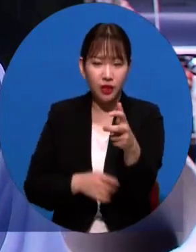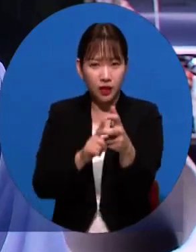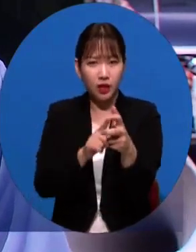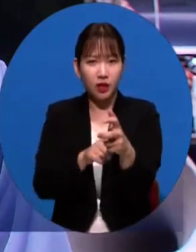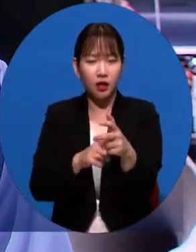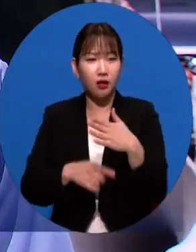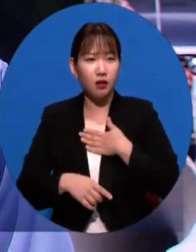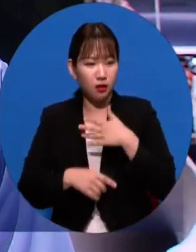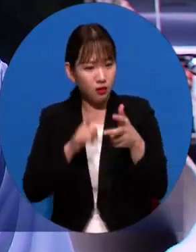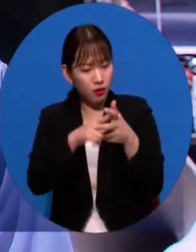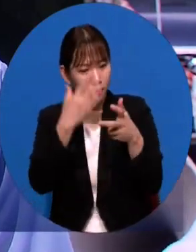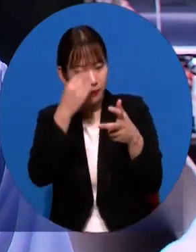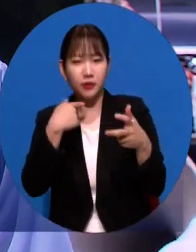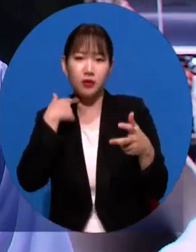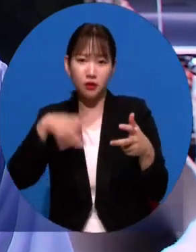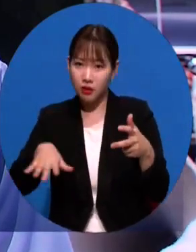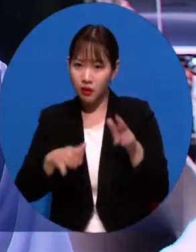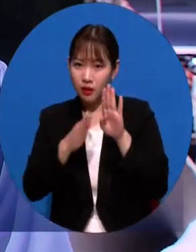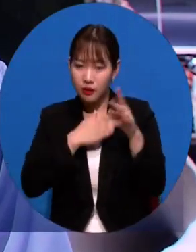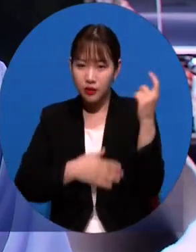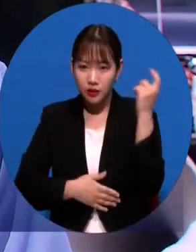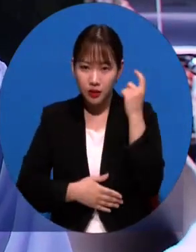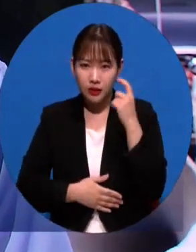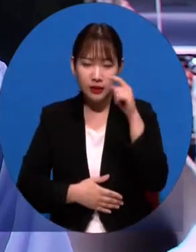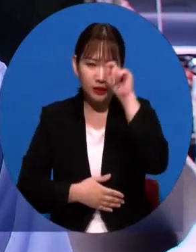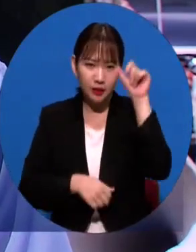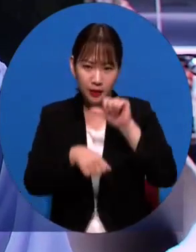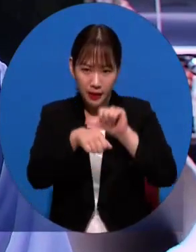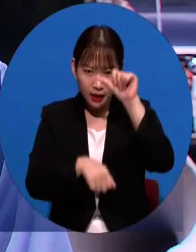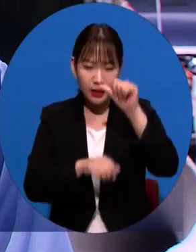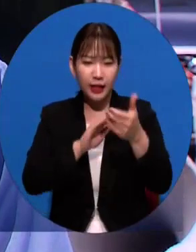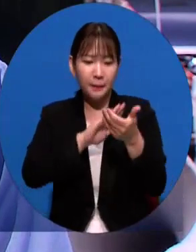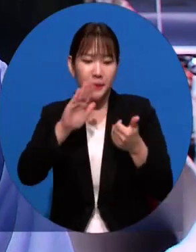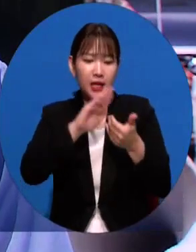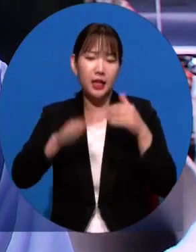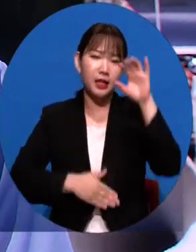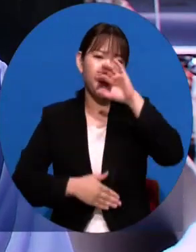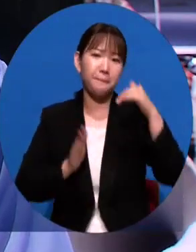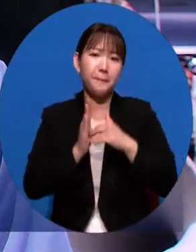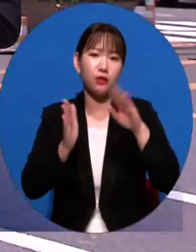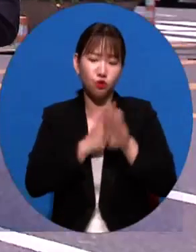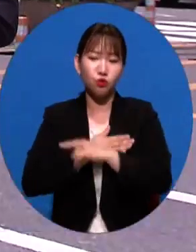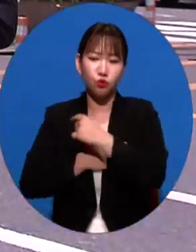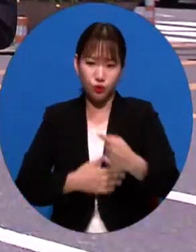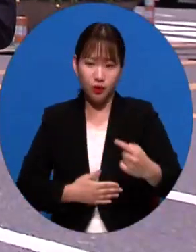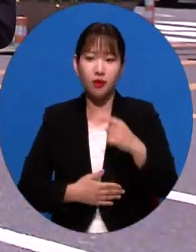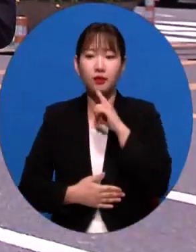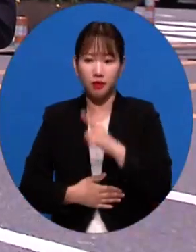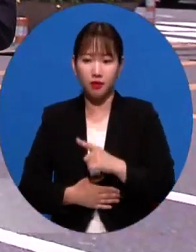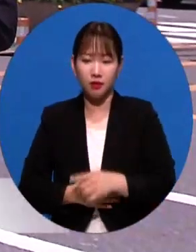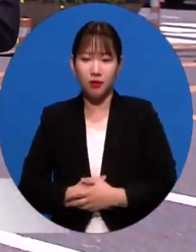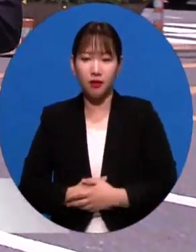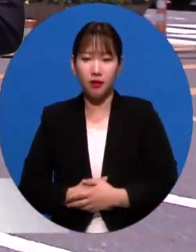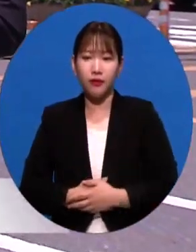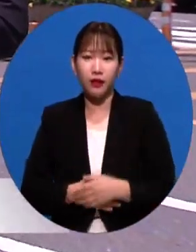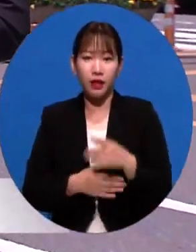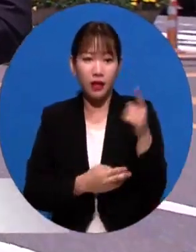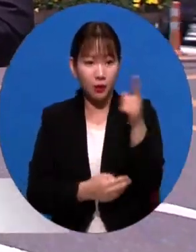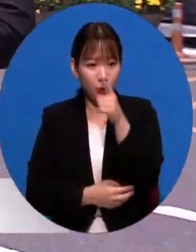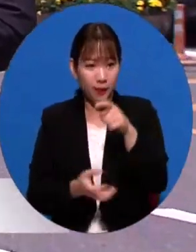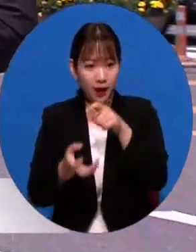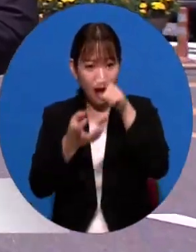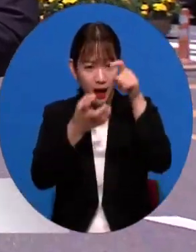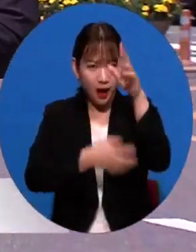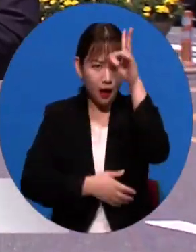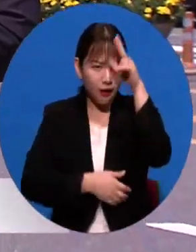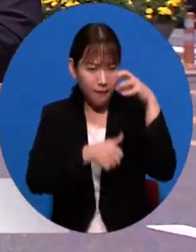없었습니다. 나중에 항의 들으니까는 새벽 5시에 예행연습하고 왔다고 하더라고요. 소방 굴절차가 경찰의 강경